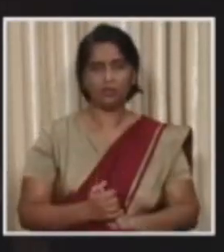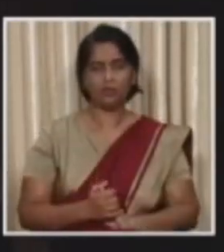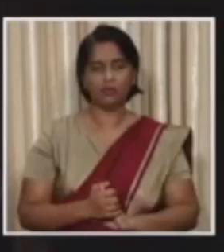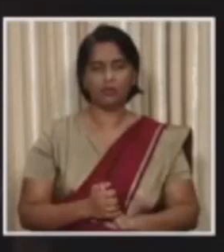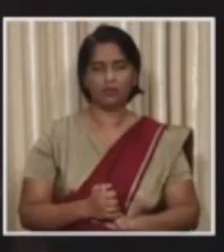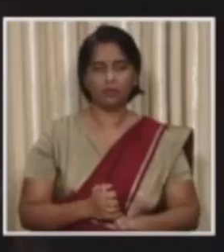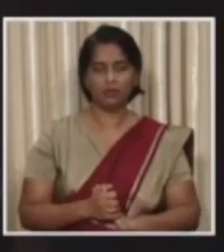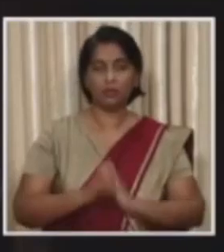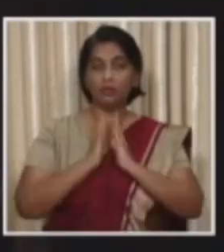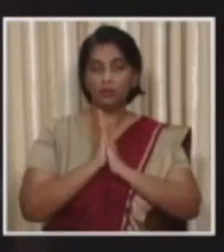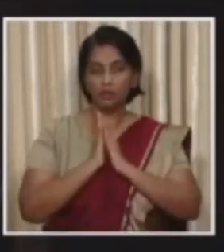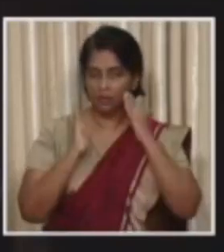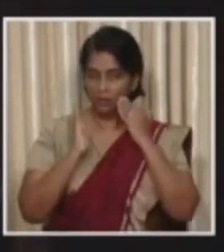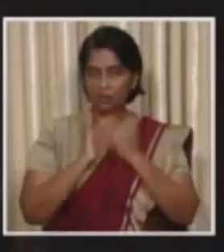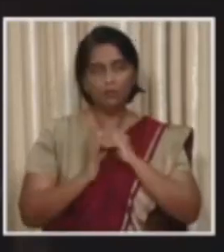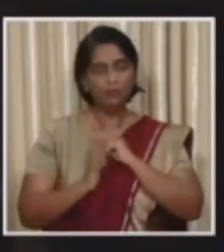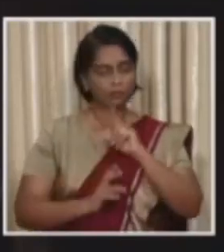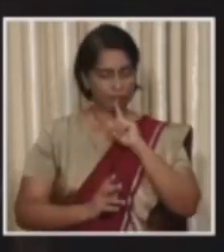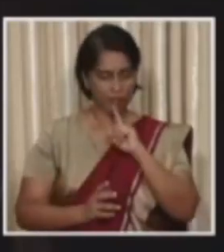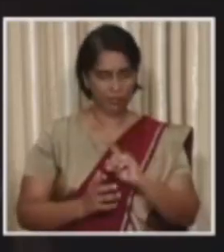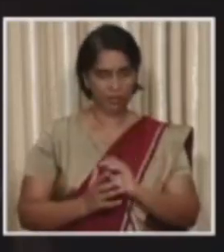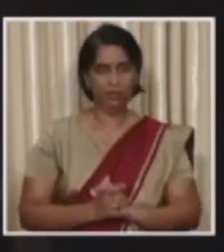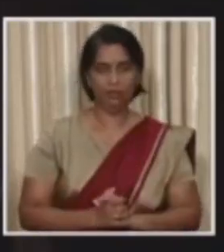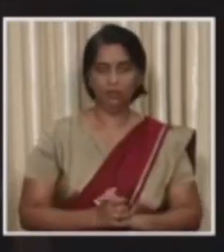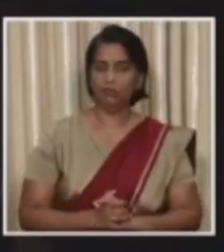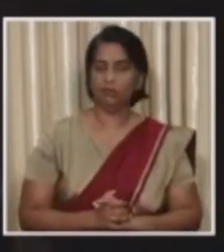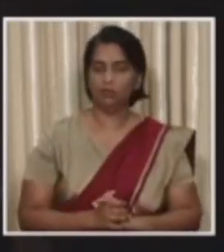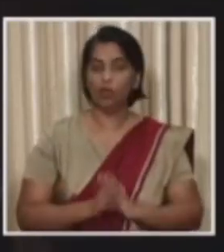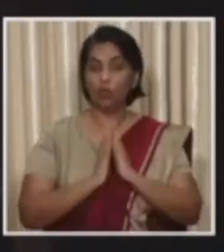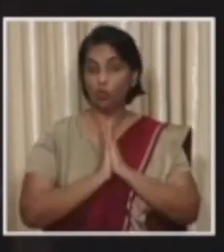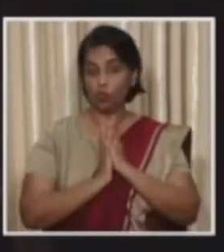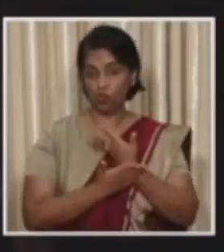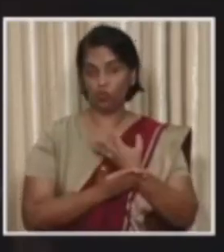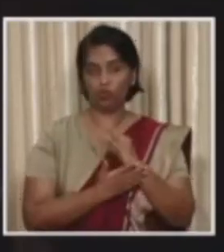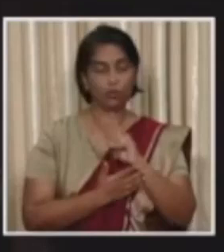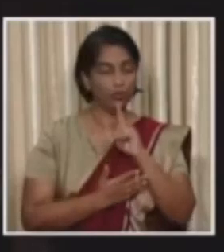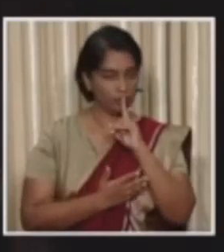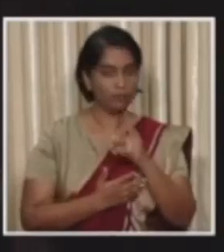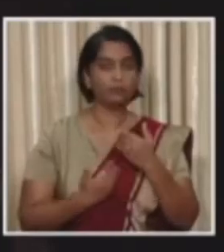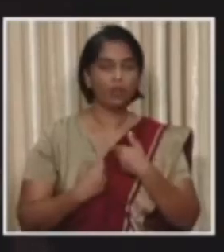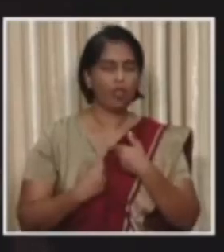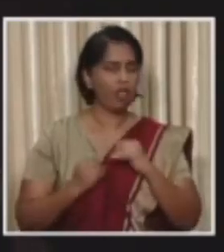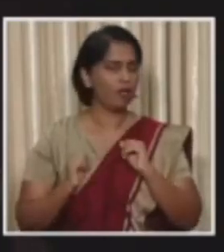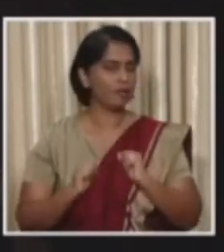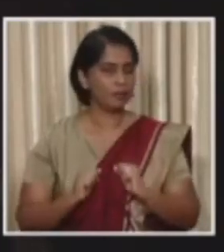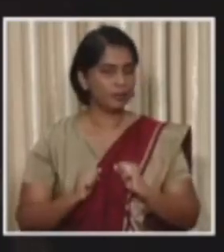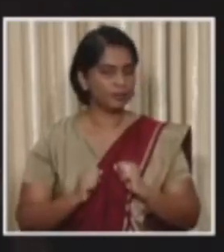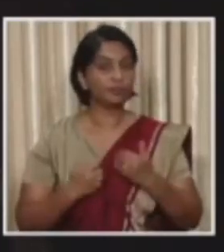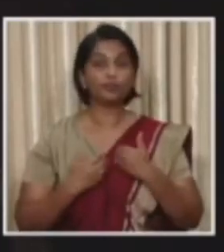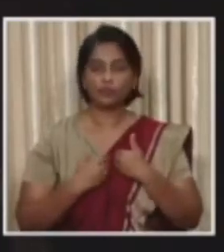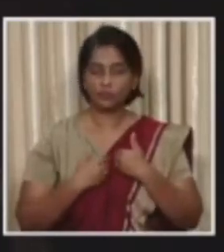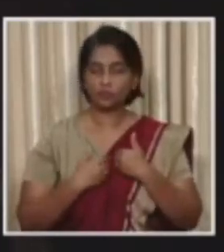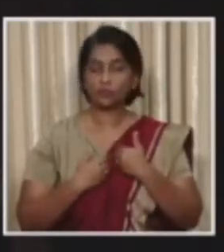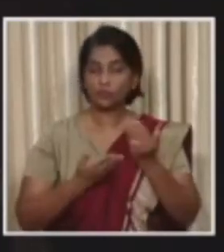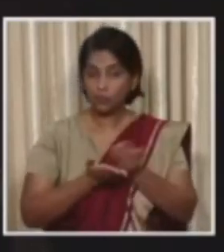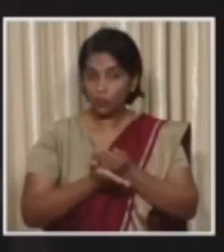සිගාලෝ සූත්‍රය අපිට පැහැදිලිව කියා දෙනවා බුදුන්ගේ වදනෙන් අපි කෙසේද අපේ